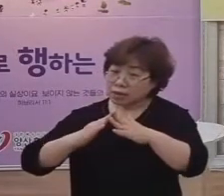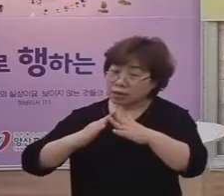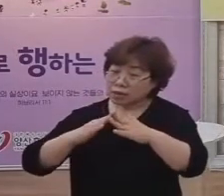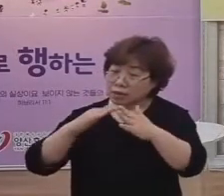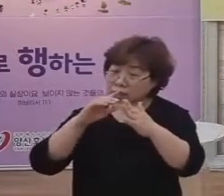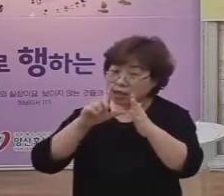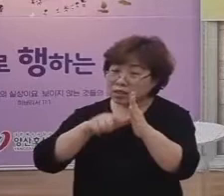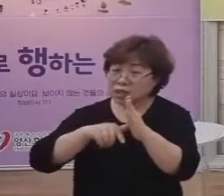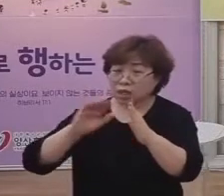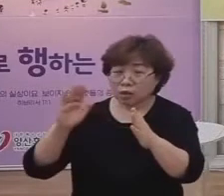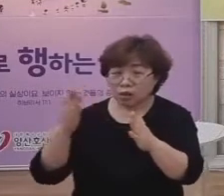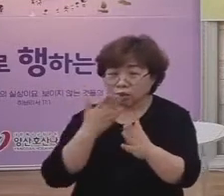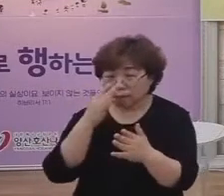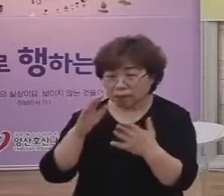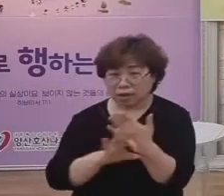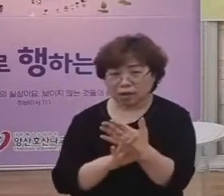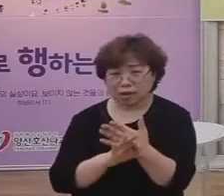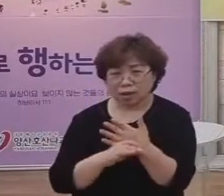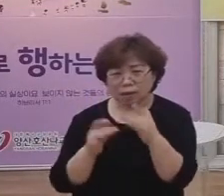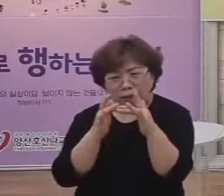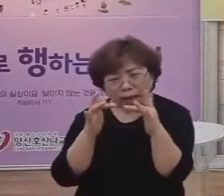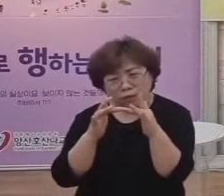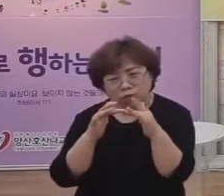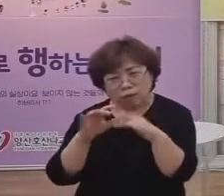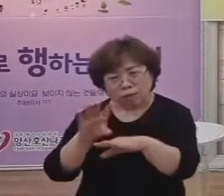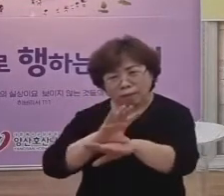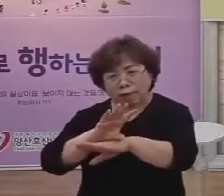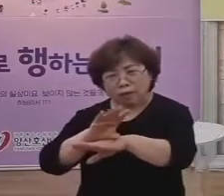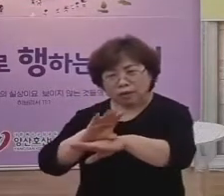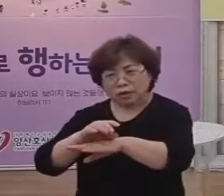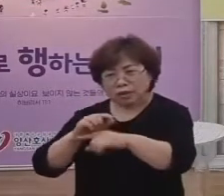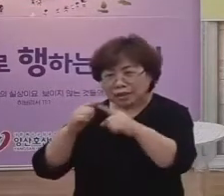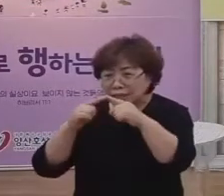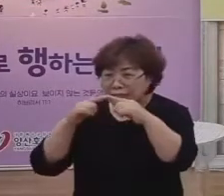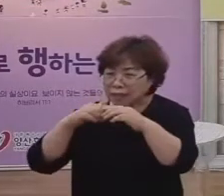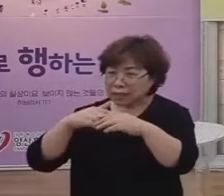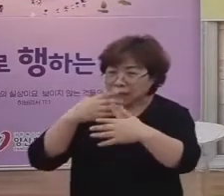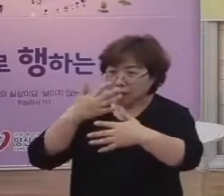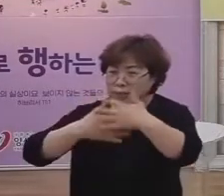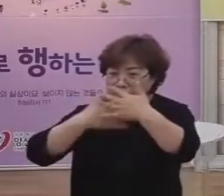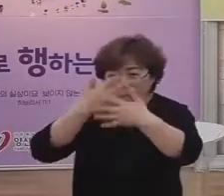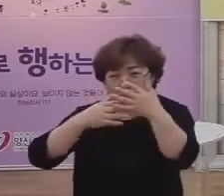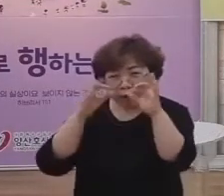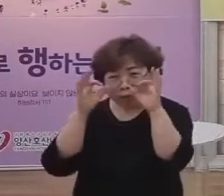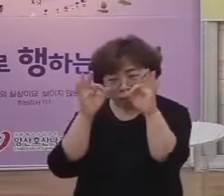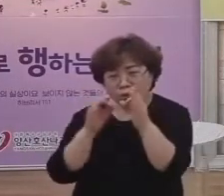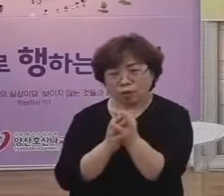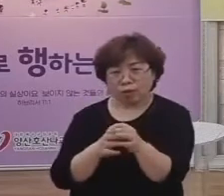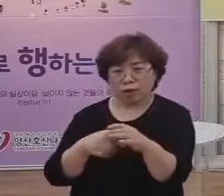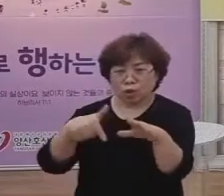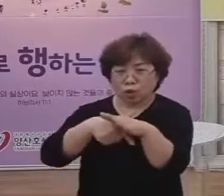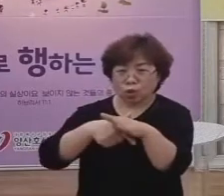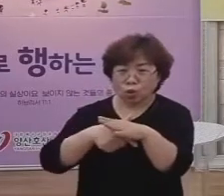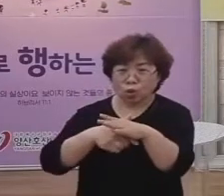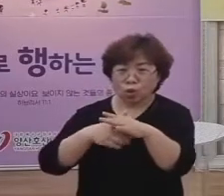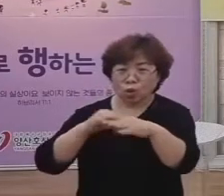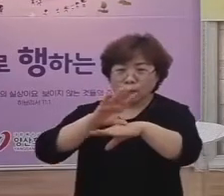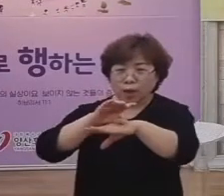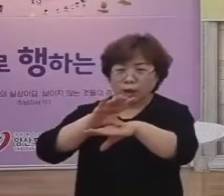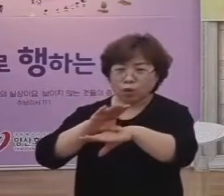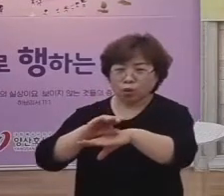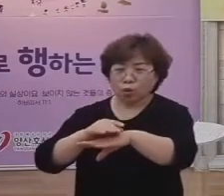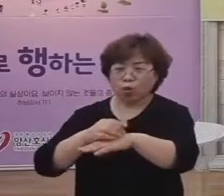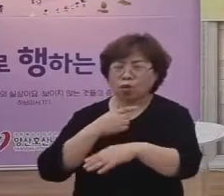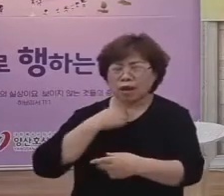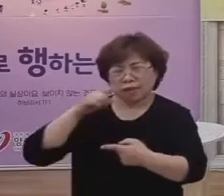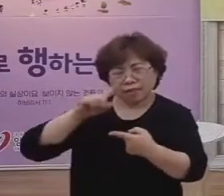시간에 뭐 CTS나 CGN TV나 CBS나 뭐 틀면 이 기독교 방송 하루 종일 원하는 대로